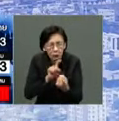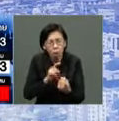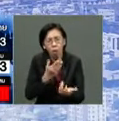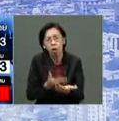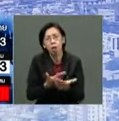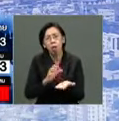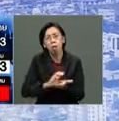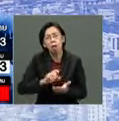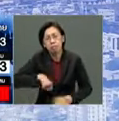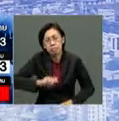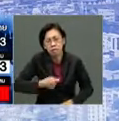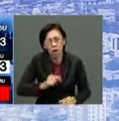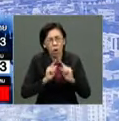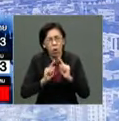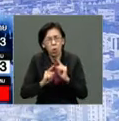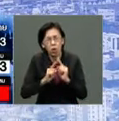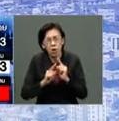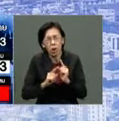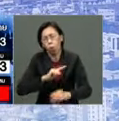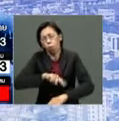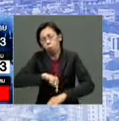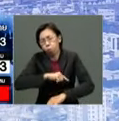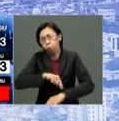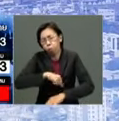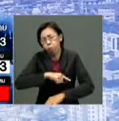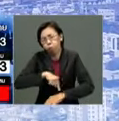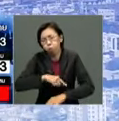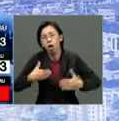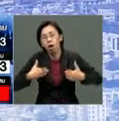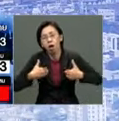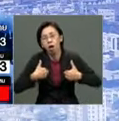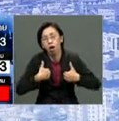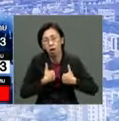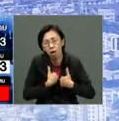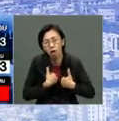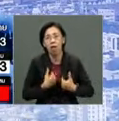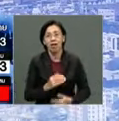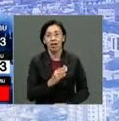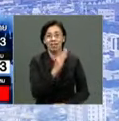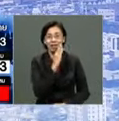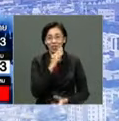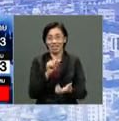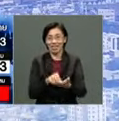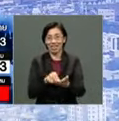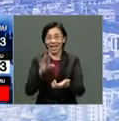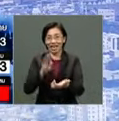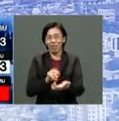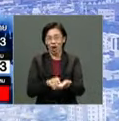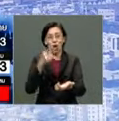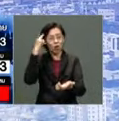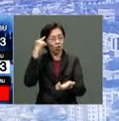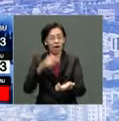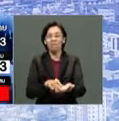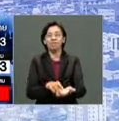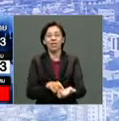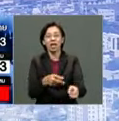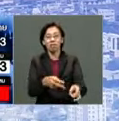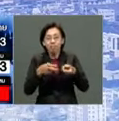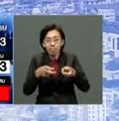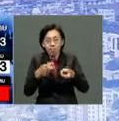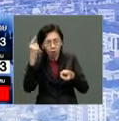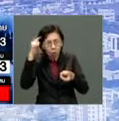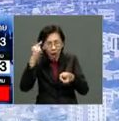าณเสียเวลานั่งคุยมากว่าจะได้ชุดข้อมูลนี้มาเหนื่อยทีเดียวครับแต่ถ้าเป็นอิเล็กทรอนิกส์มาเนี่ยดึงเข้ามาปุ๊บบอกได้เลย